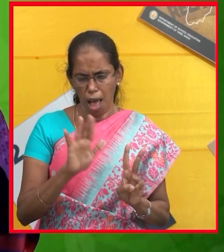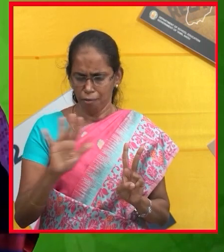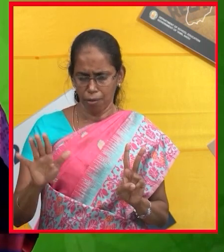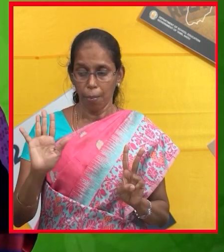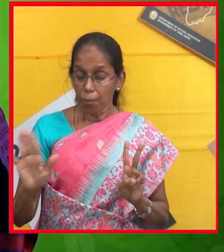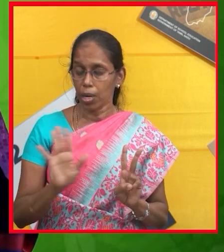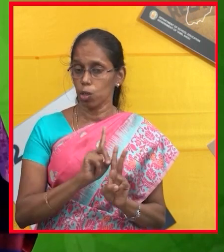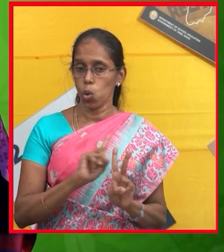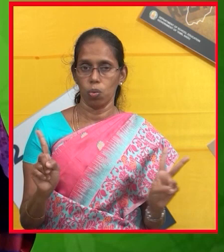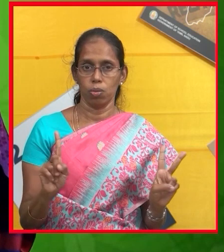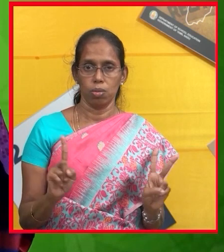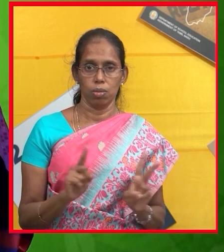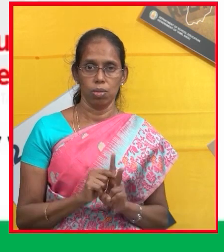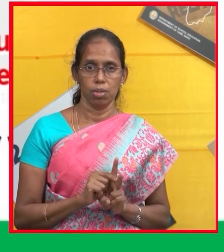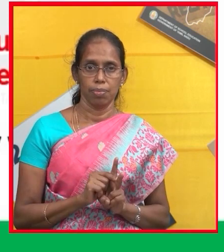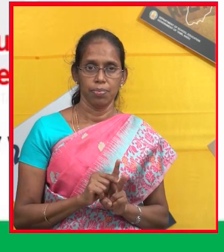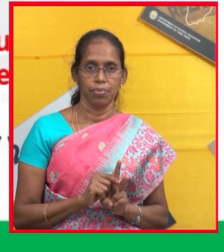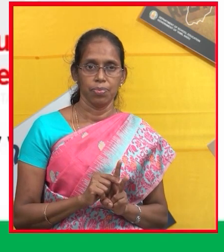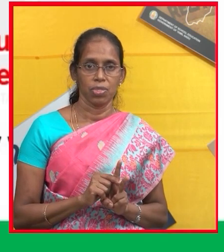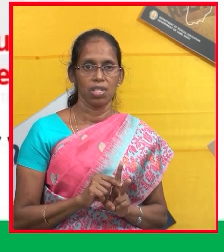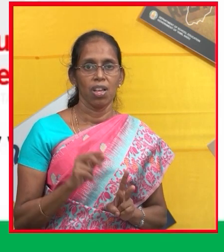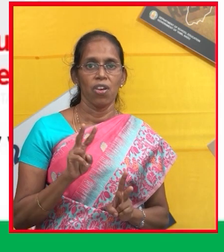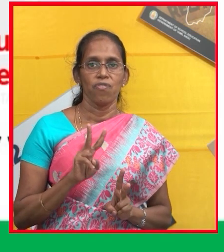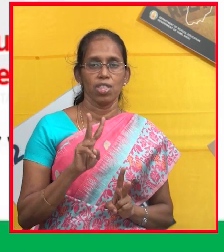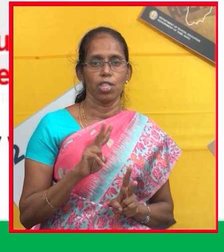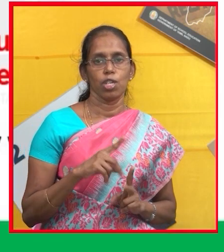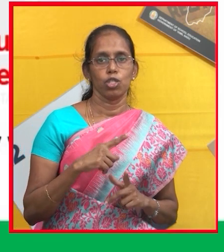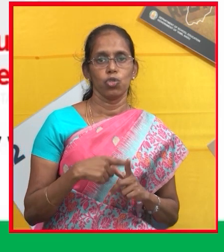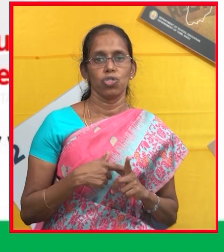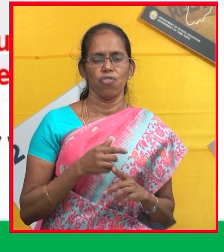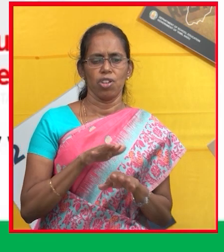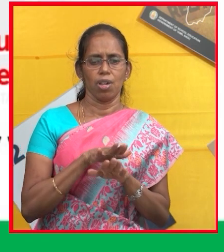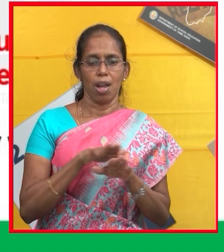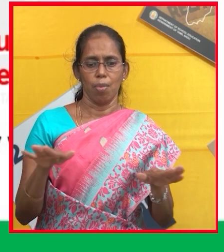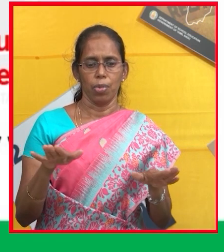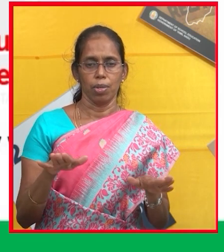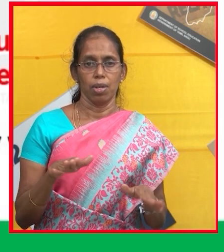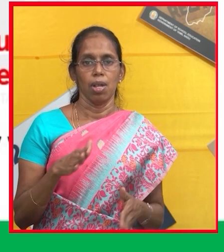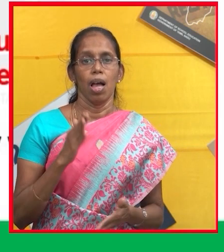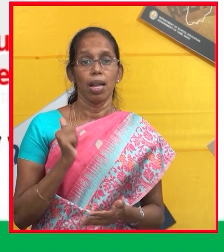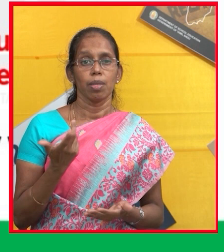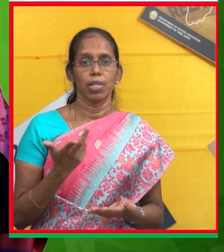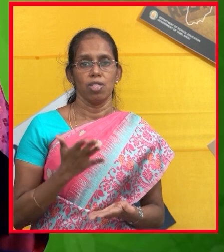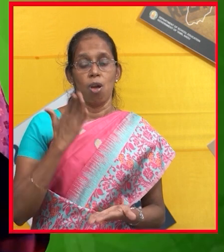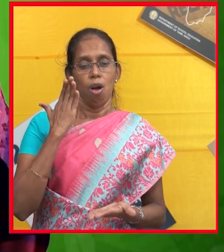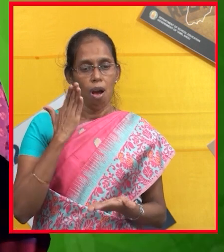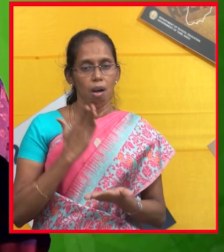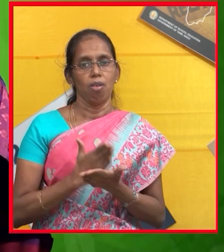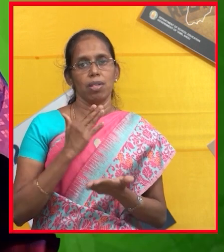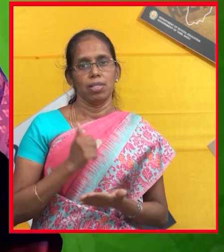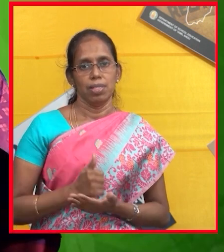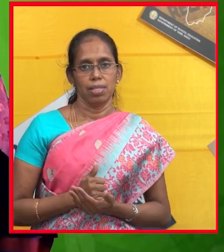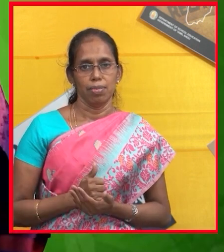செய்யக்கூடாது, பயன்படுத்தக்கூடாது. இந்த 2 விஷயம். வார்த்திகா ஜோஷி வாண்டட் டு கம்ப்ளீட் த ஜேர்னி வித் அல்டிமேட் டேஷ். எதை